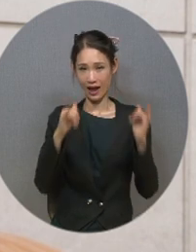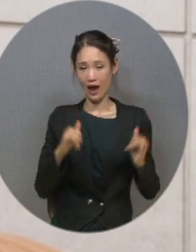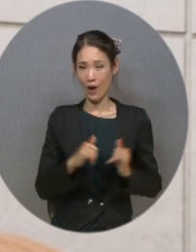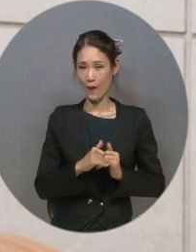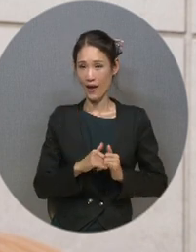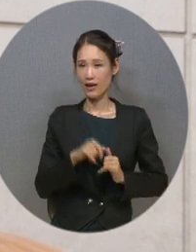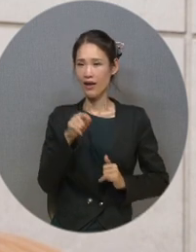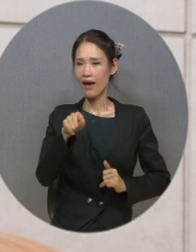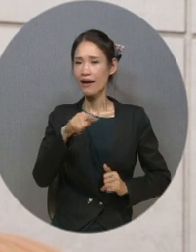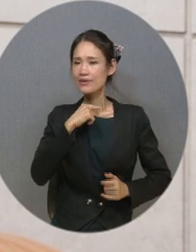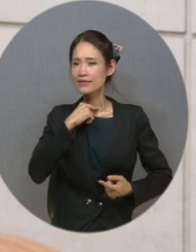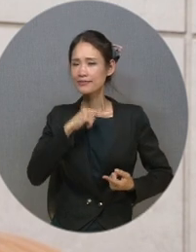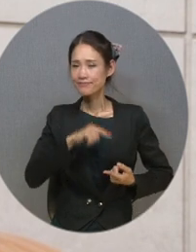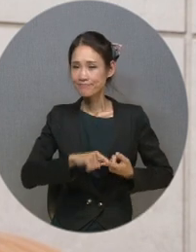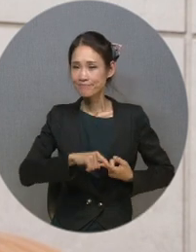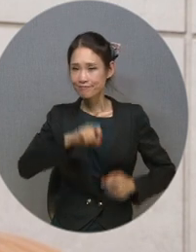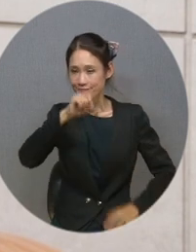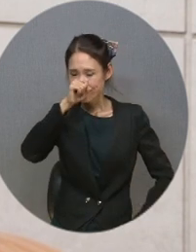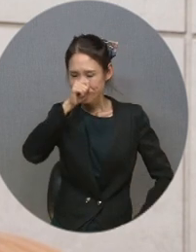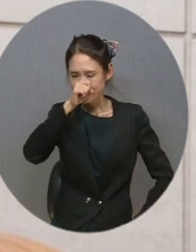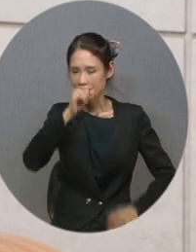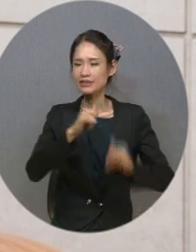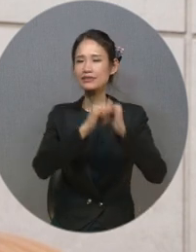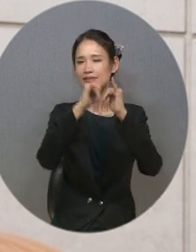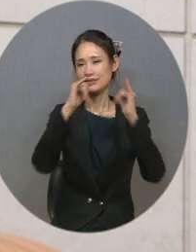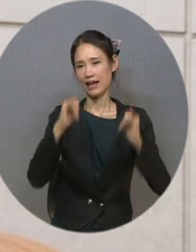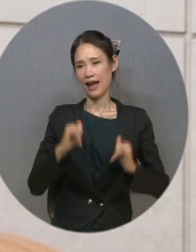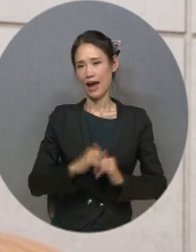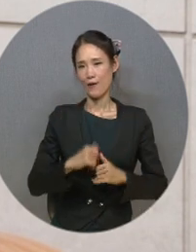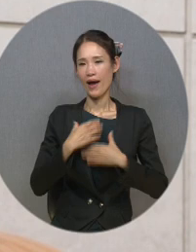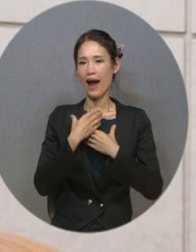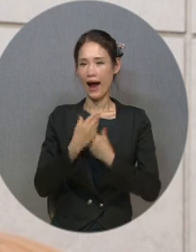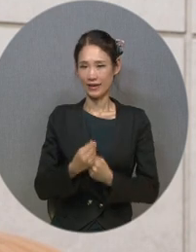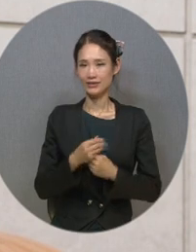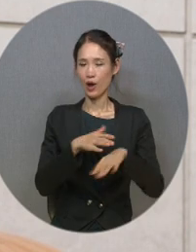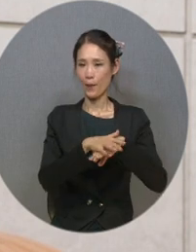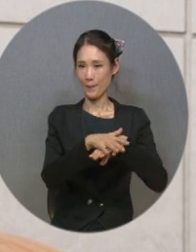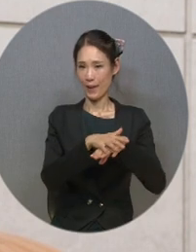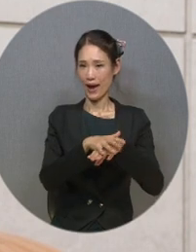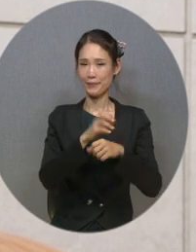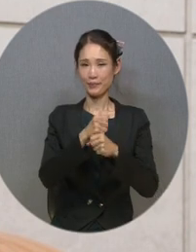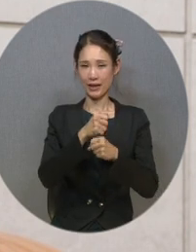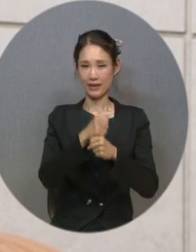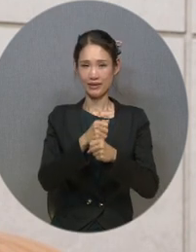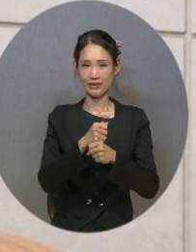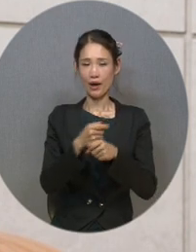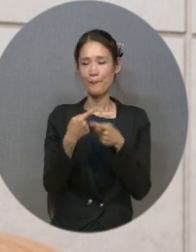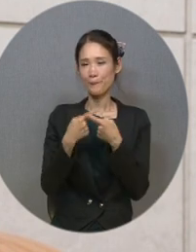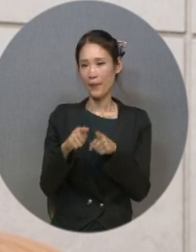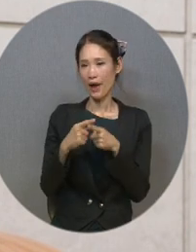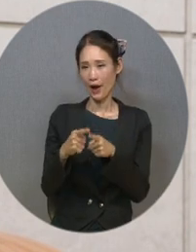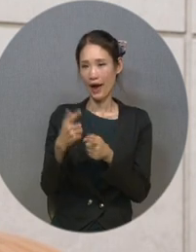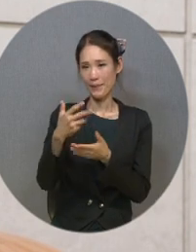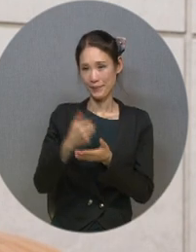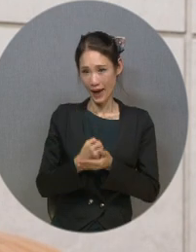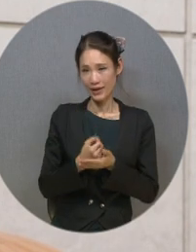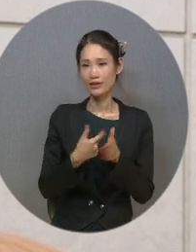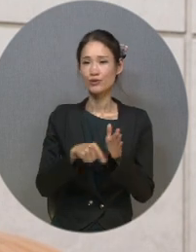좋은 사회안전망이 갖춰진 도시다. 네네. 이렇게 평가를 받을 수 있도록